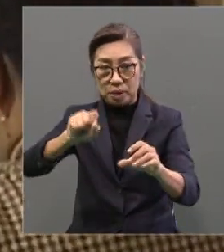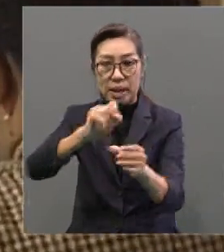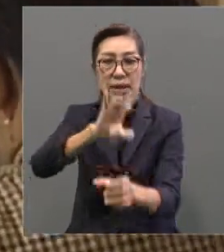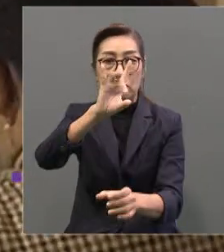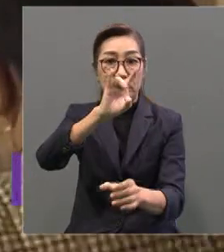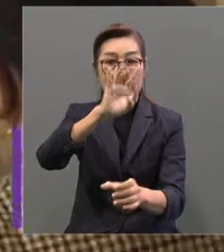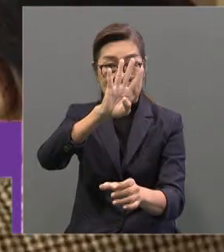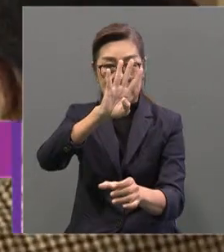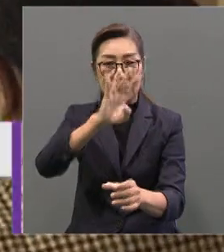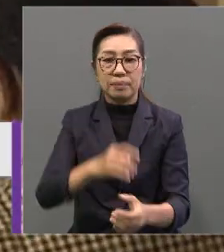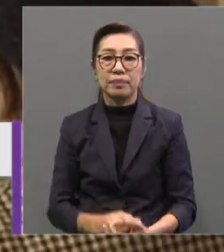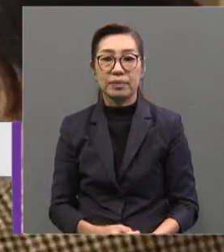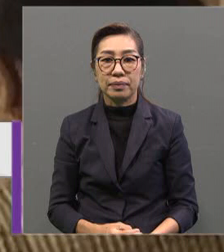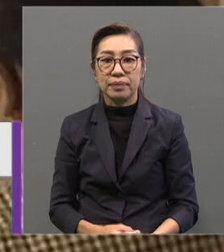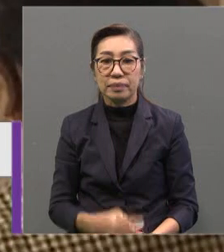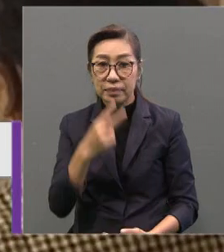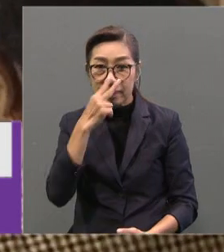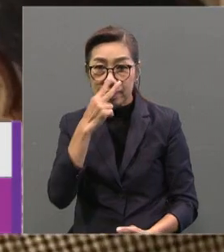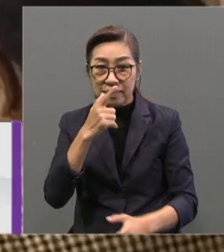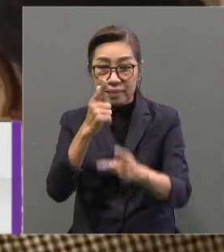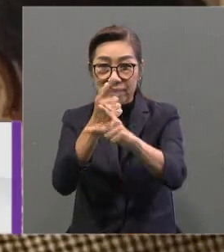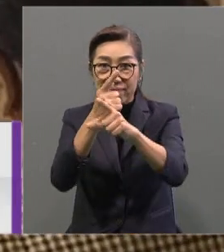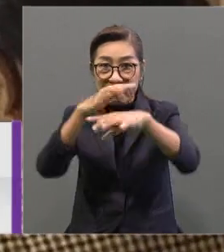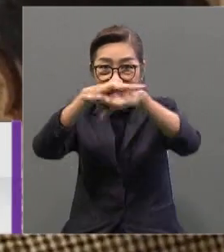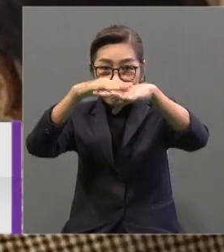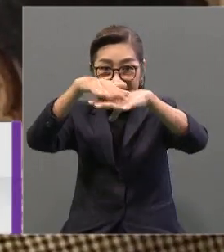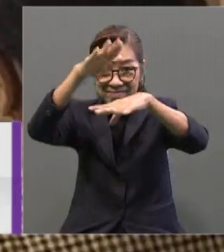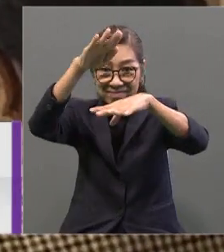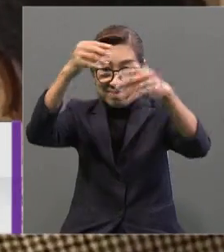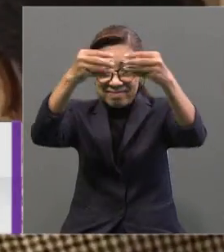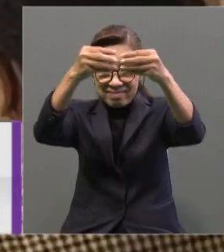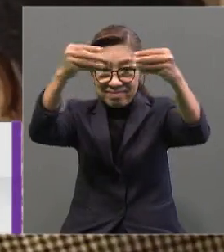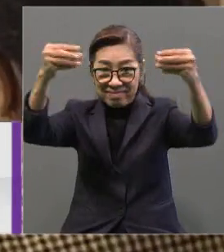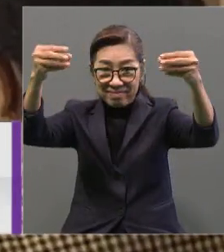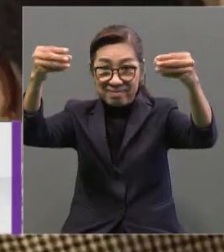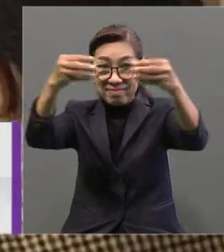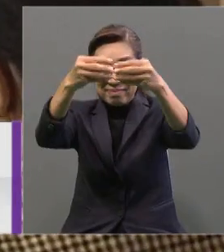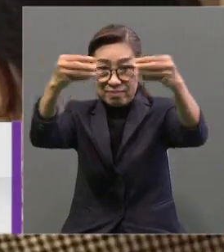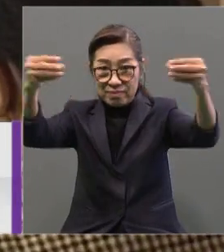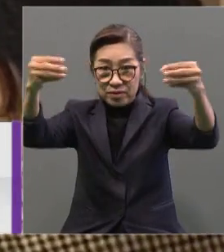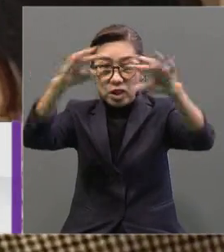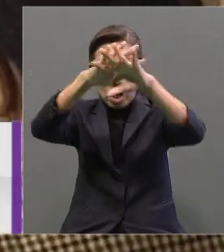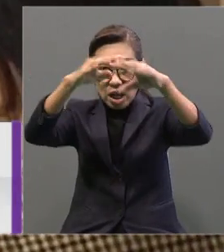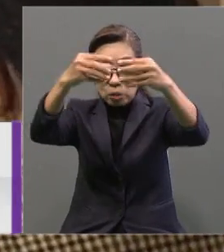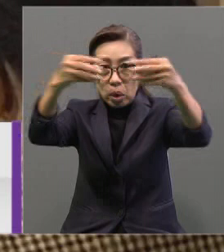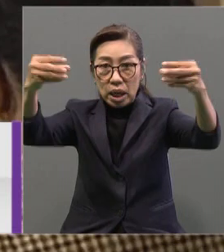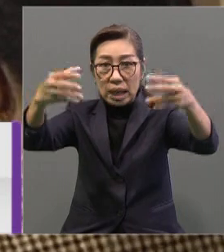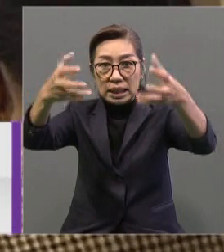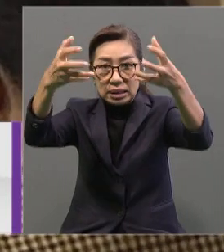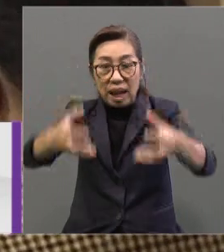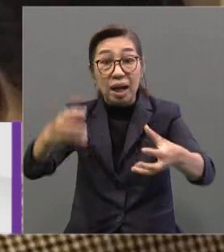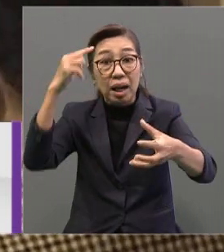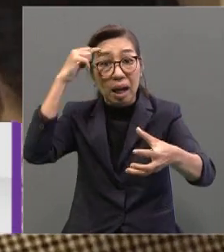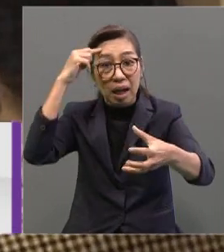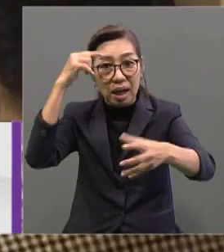เนี่ยตัวลอนเชอร์คือตัวโครงทรัสที่อยู่ด้านบนสุดนะครับไอ้เนี่ยตัวเนี่ยตัวเป็นตัวที่จะตัวรับน้ำหนักของตั